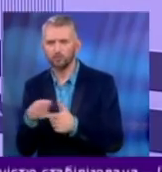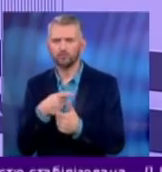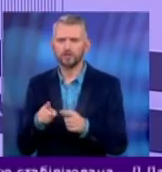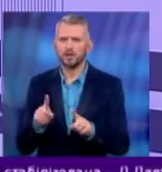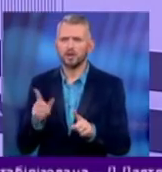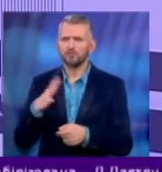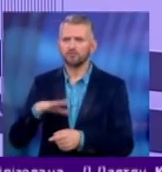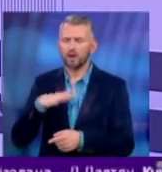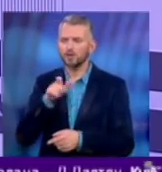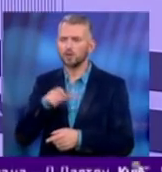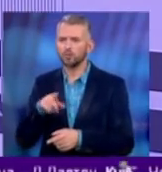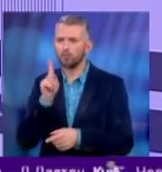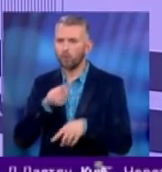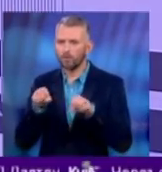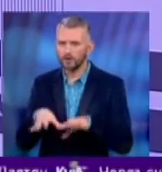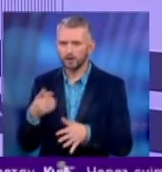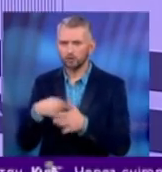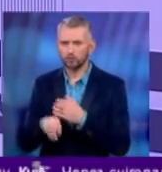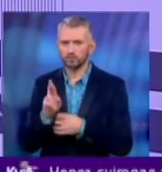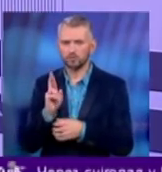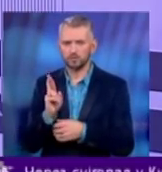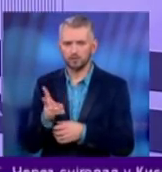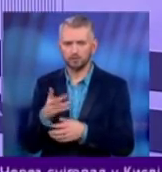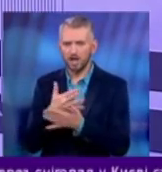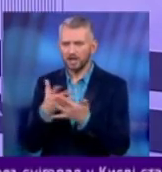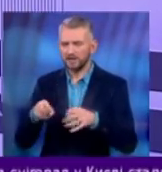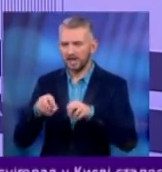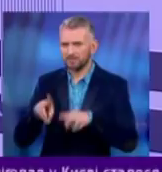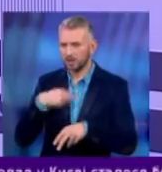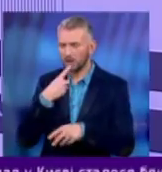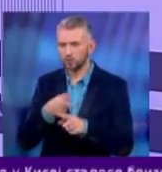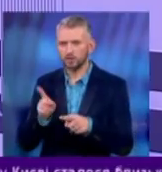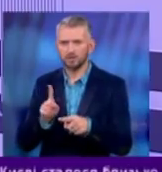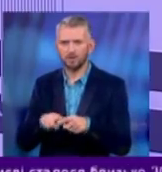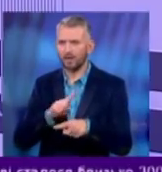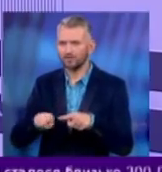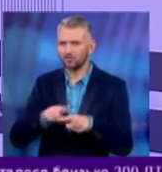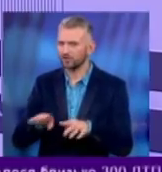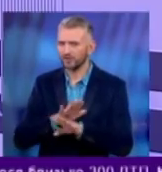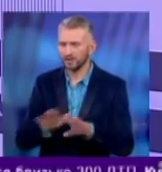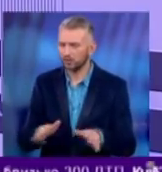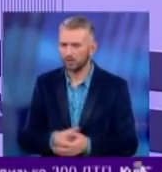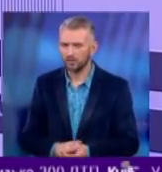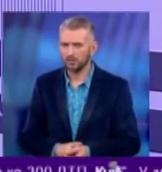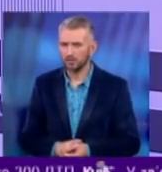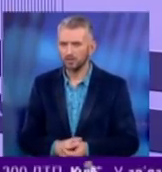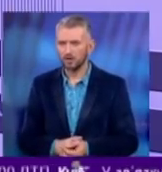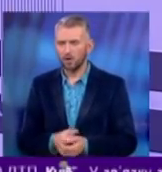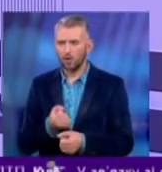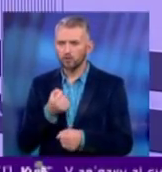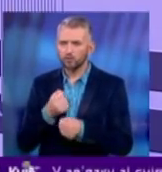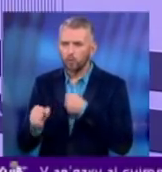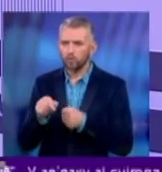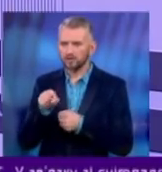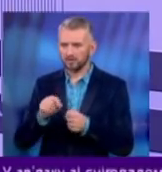Чи чекати людям, поки вирішиться? Тому що, наскільки різні експерти кажуть про те, що це не швидкий процес змусити